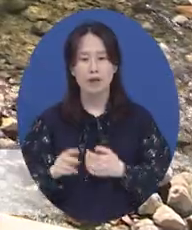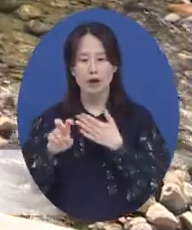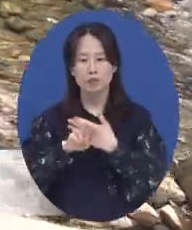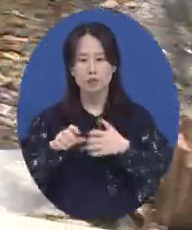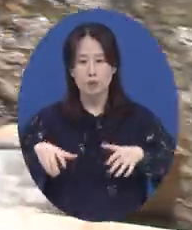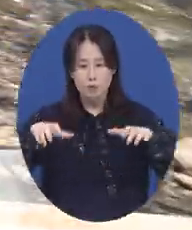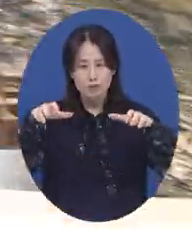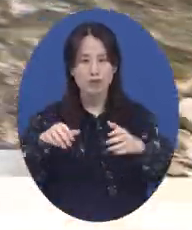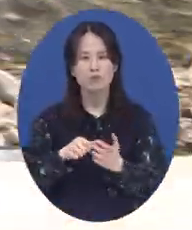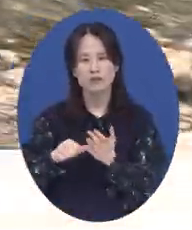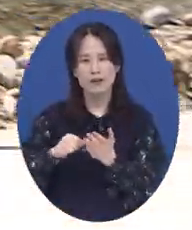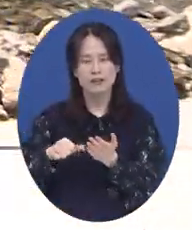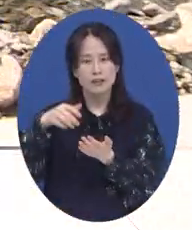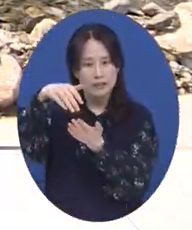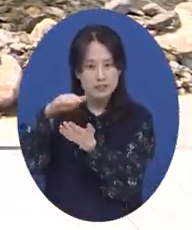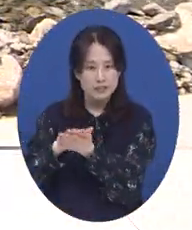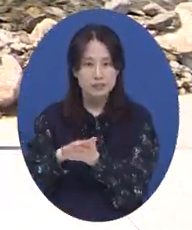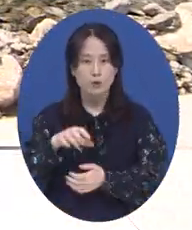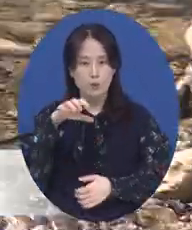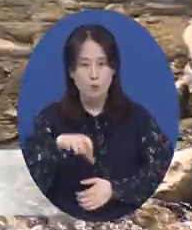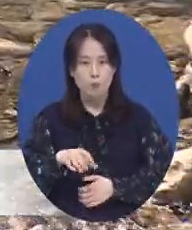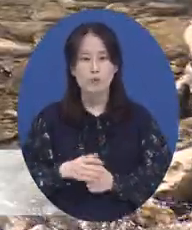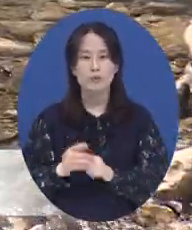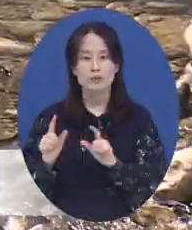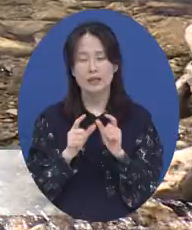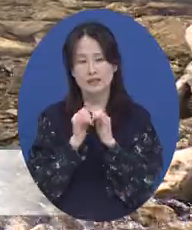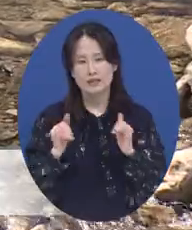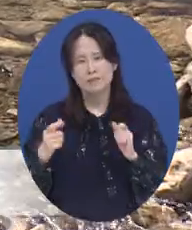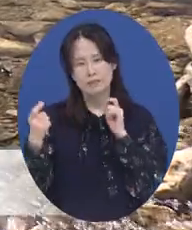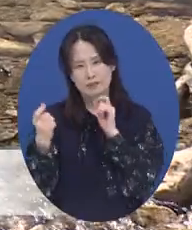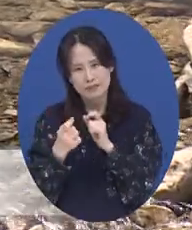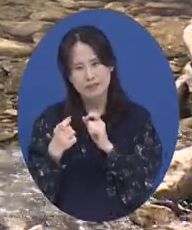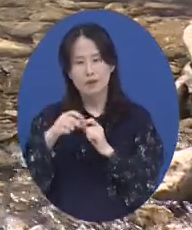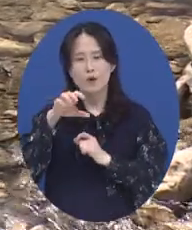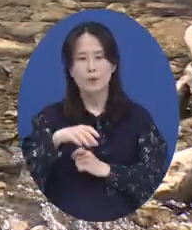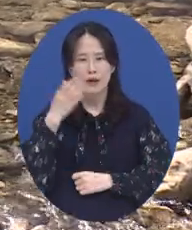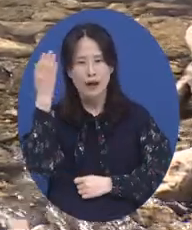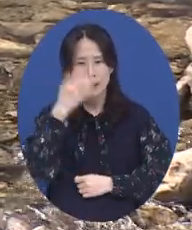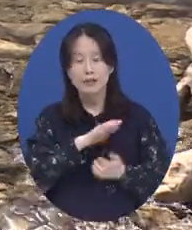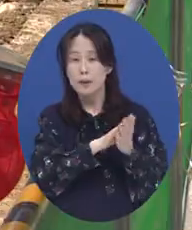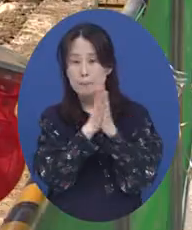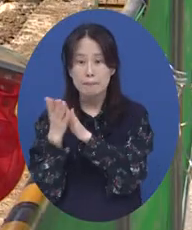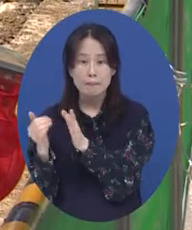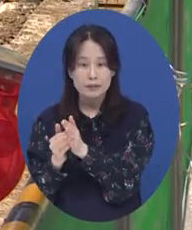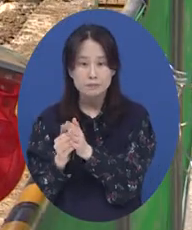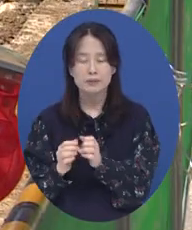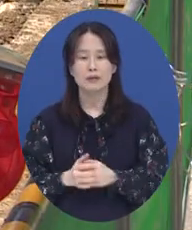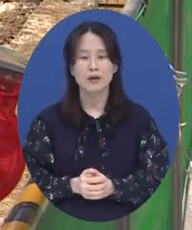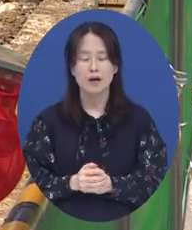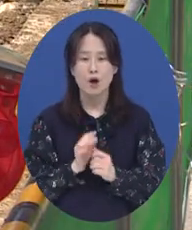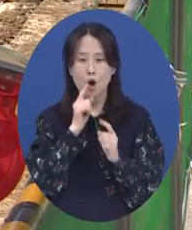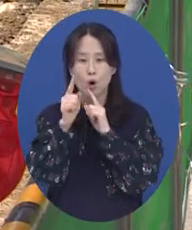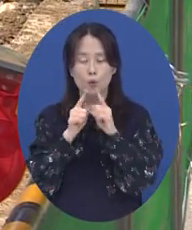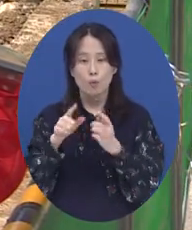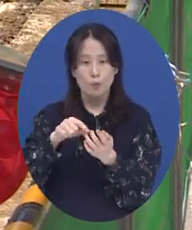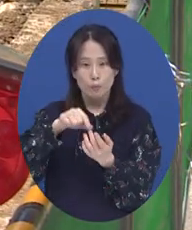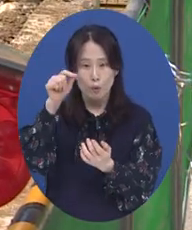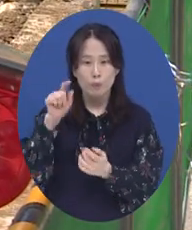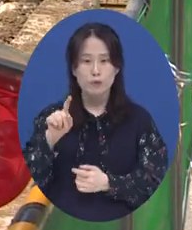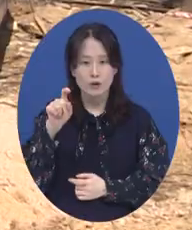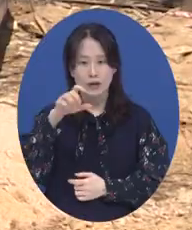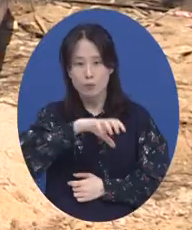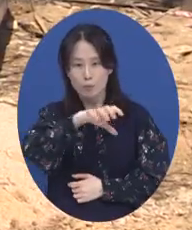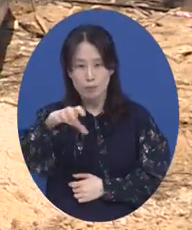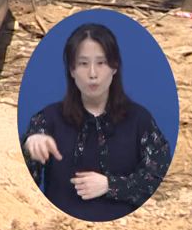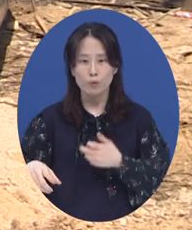이처럼 불법 시설물을 철거한 귀국이 도민 친화적 공간으로 거듭나고 있습니다 경기도 든 공모를 통해 선정된